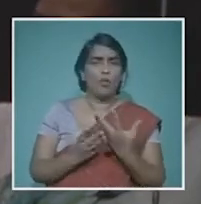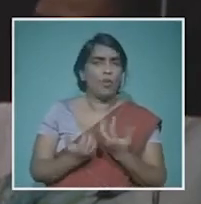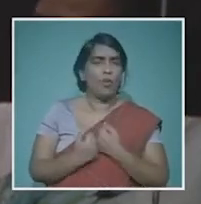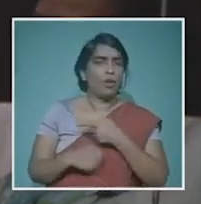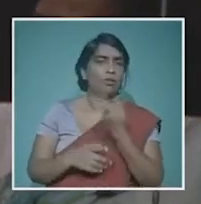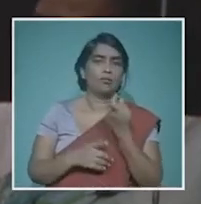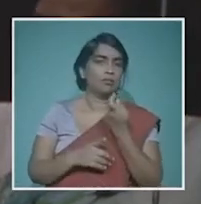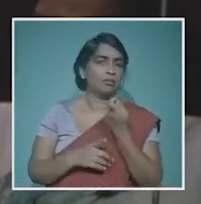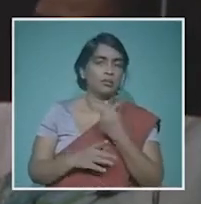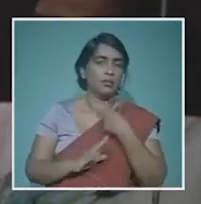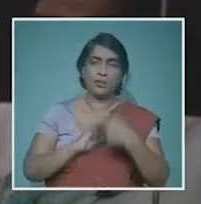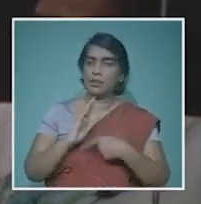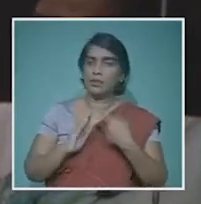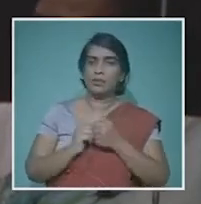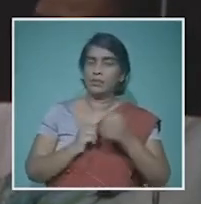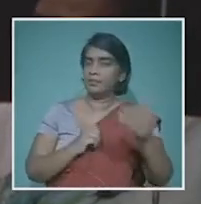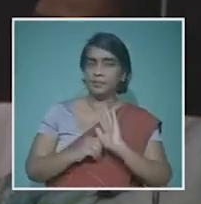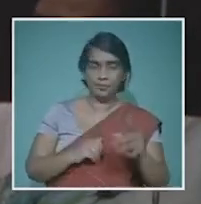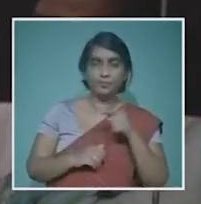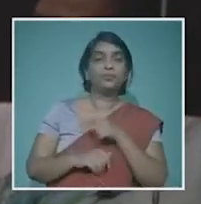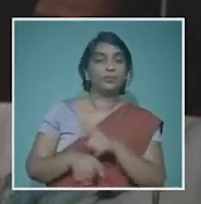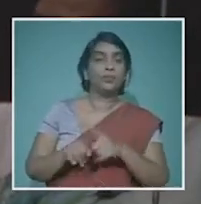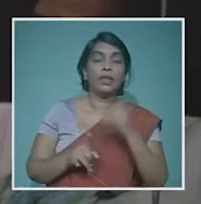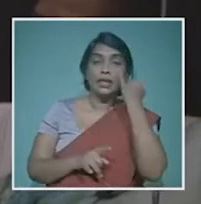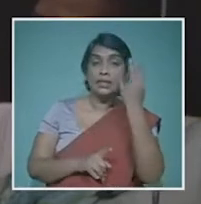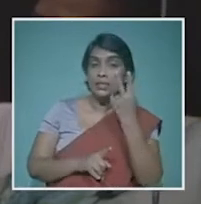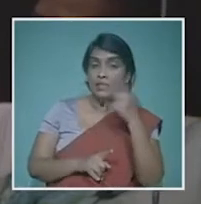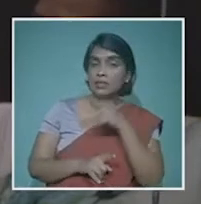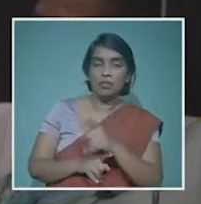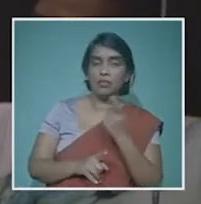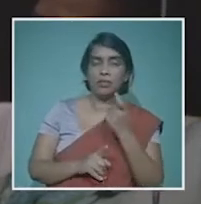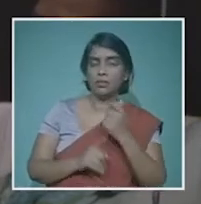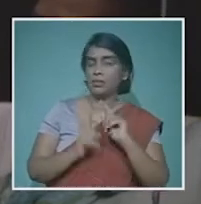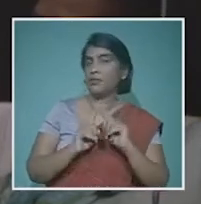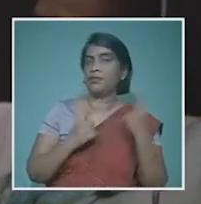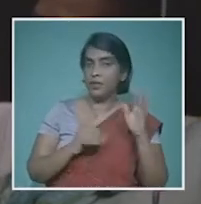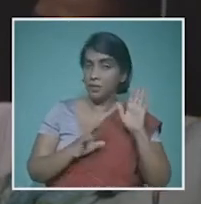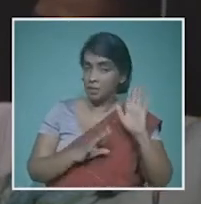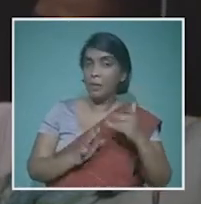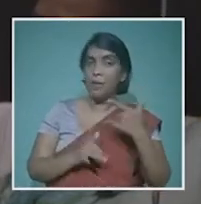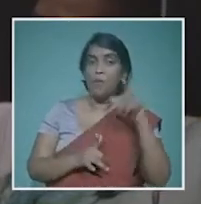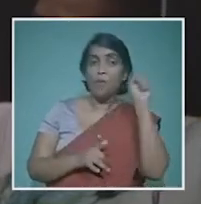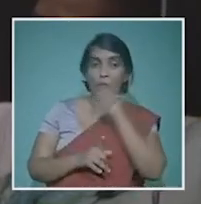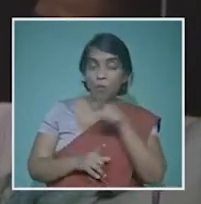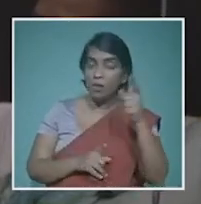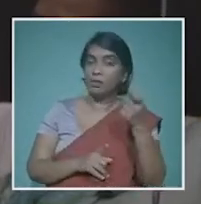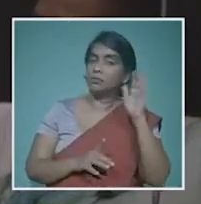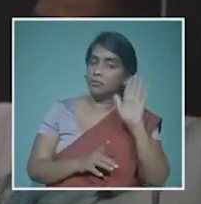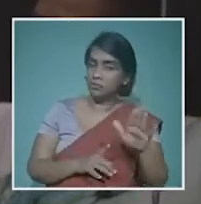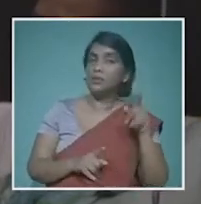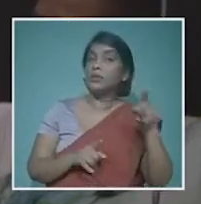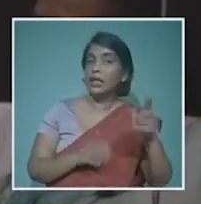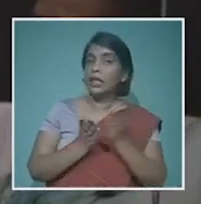නෙවෙයි ශ්‍රී ලංකාවේ නිෂ්පාදනය වෙන්නේ. ඒක සිංගප්පූරුවට ඕන ආර්ථිකය වෙන්න පුළුවන්. ඒක මාලදිවෙන්ට ඕන ආර්ථිකය වෙන්න පුළුවන්.